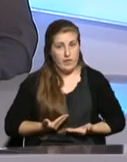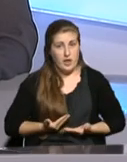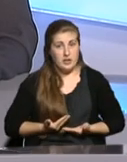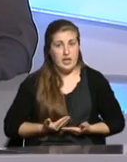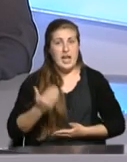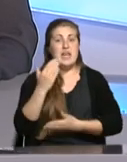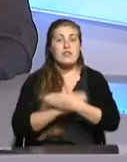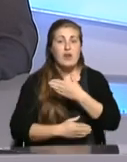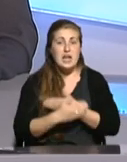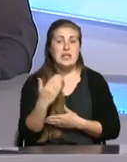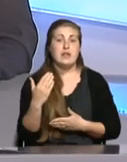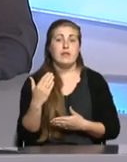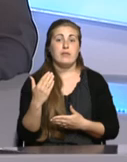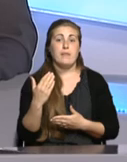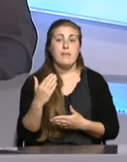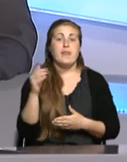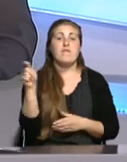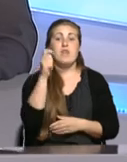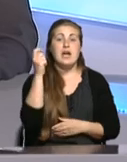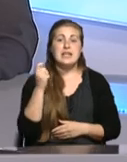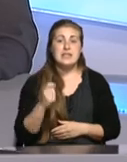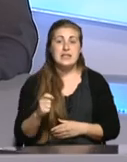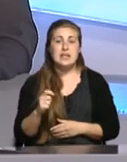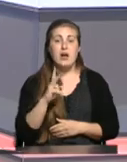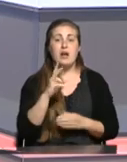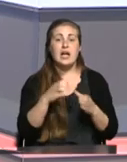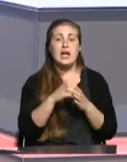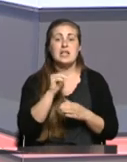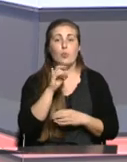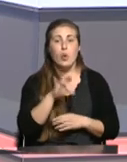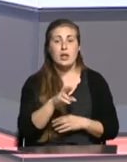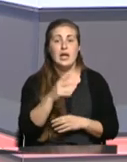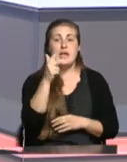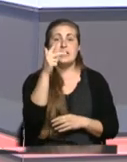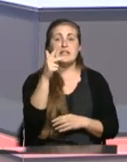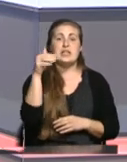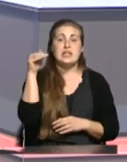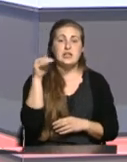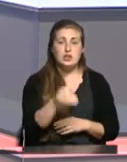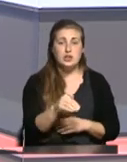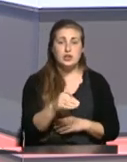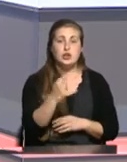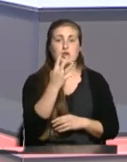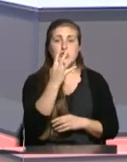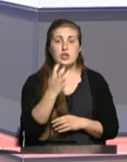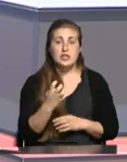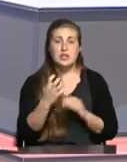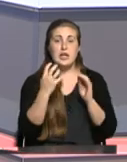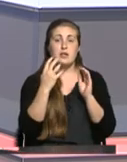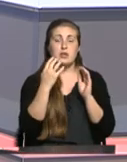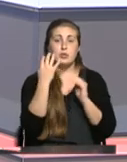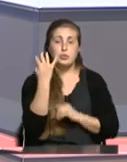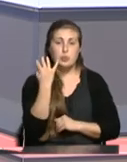инвалидов войны категория 3400 740 человек